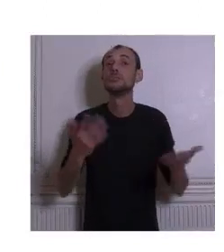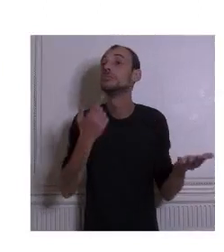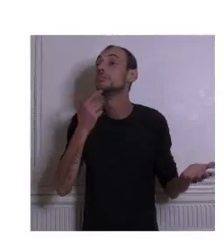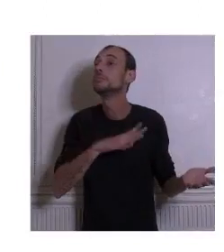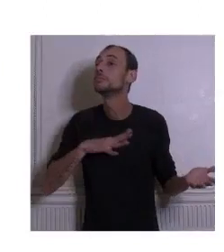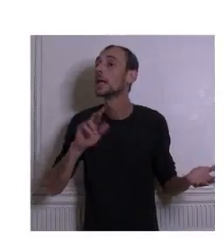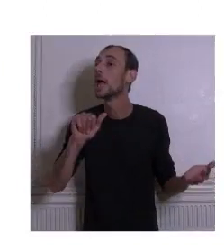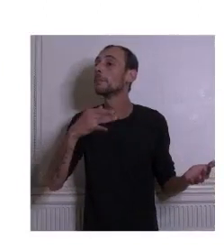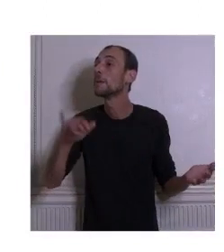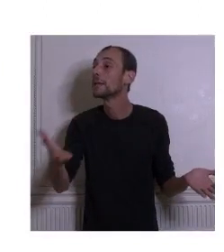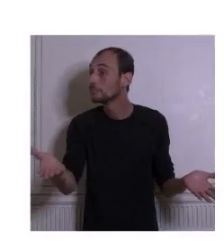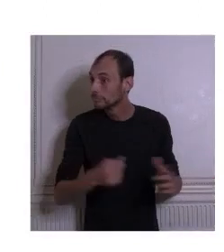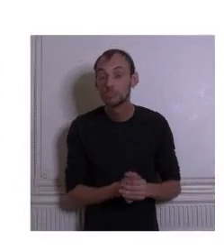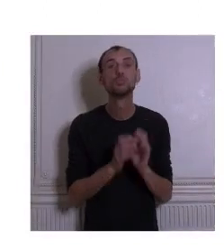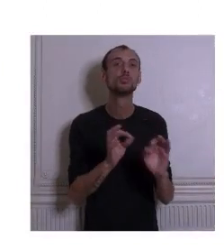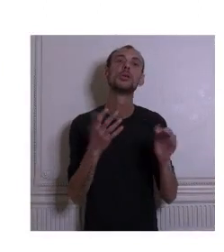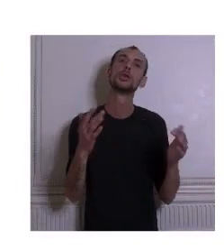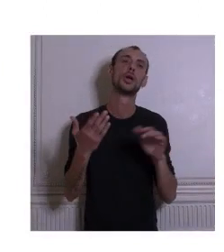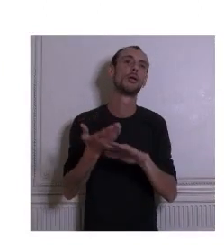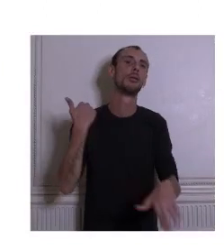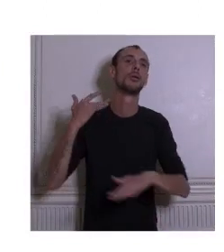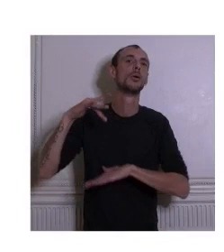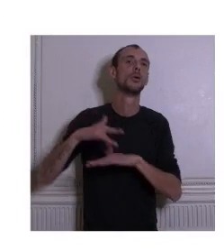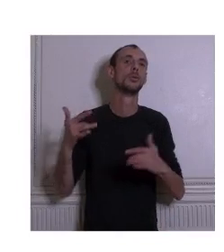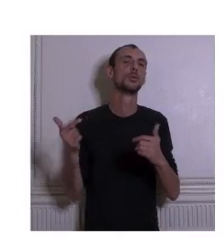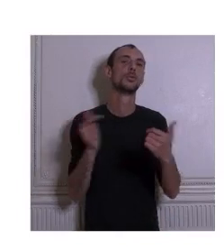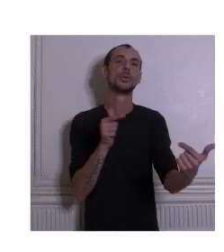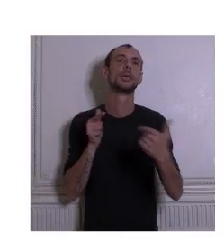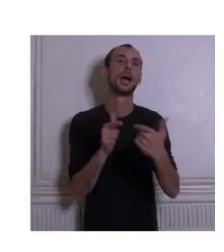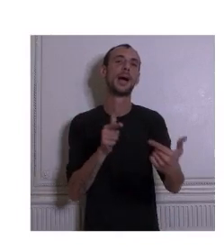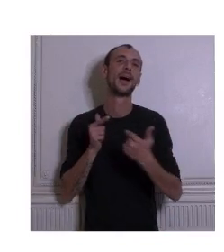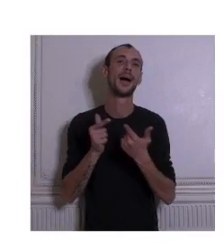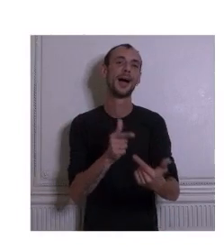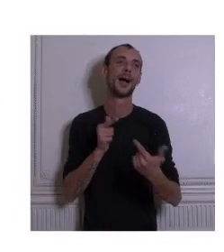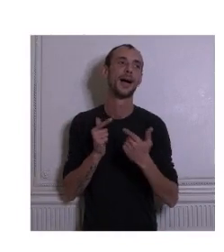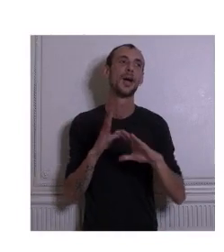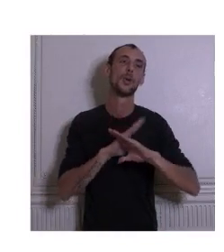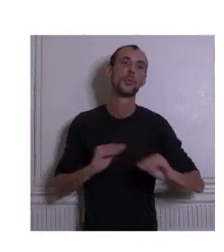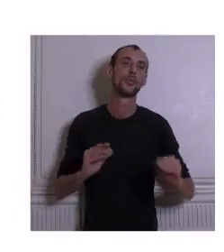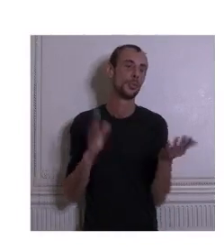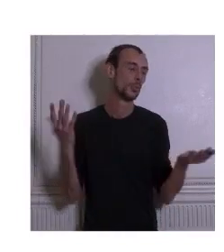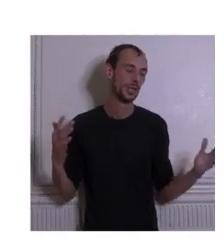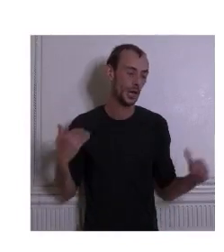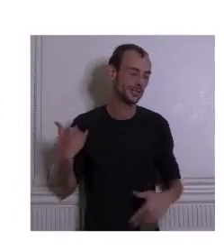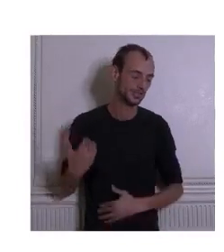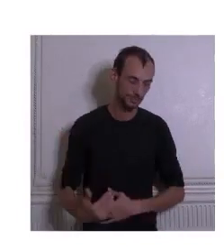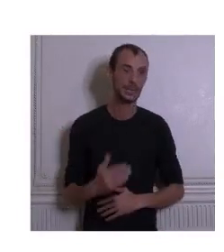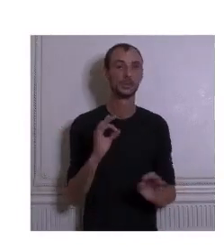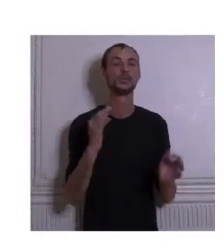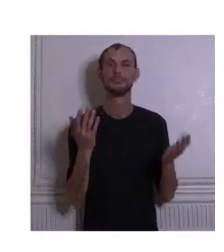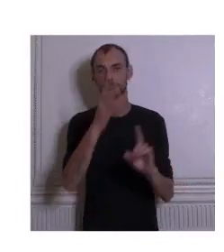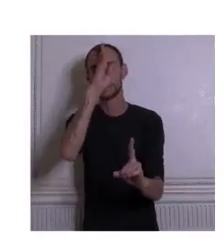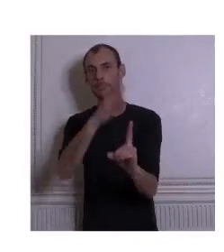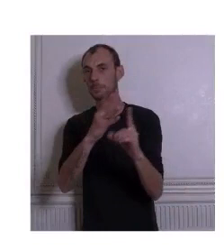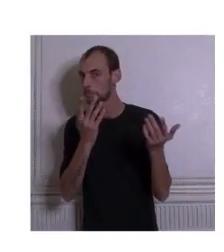patrimoine contractuel. Et donc, il s'agit ici de reconduire ce poste. Les remarques ? À l'unanimité, je vous